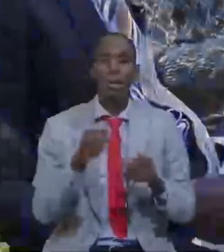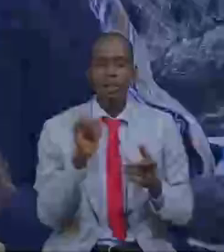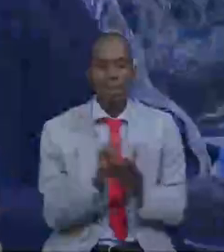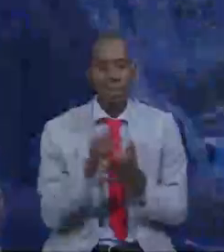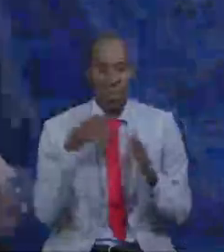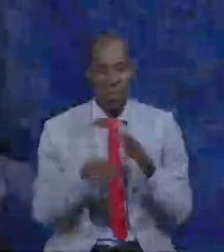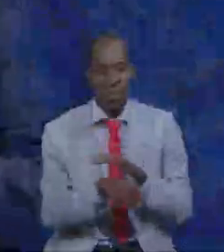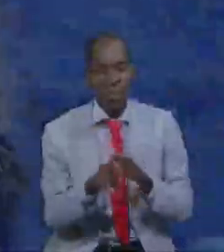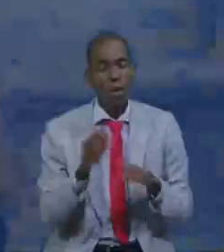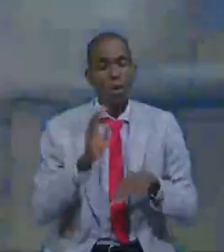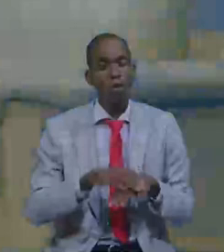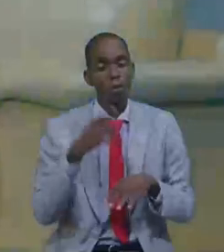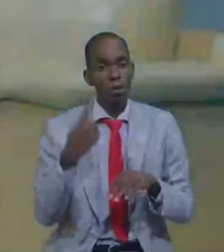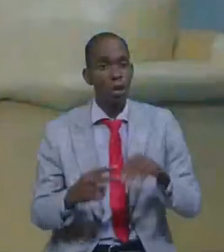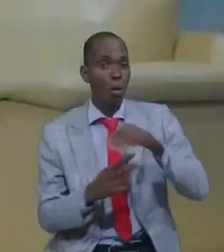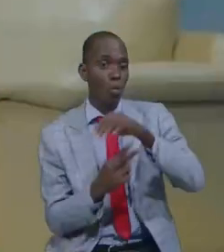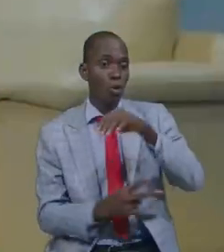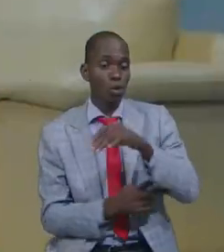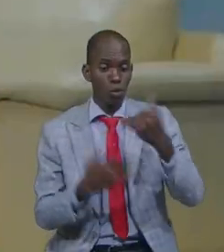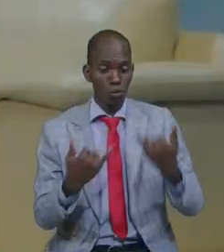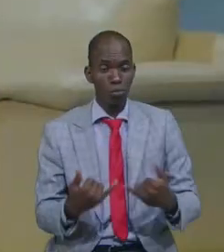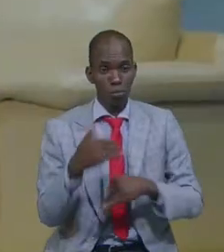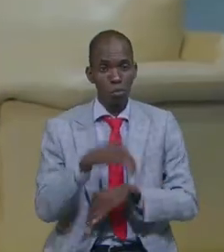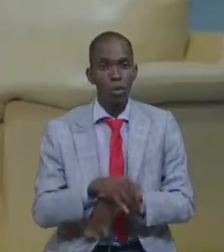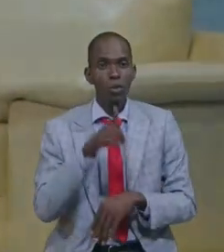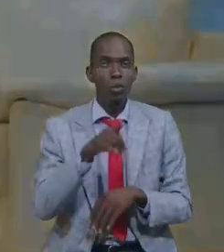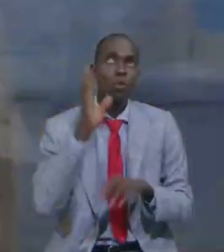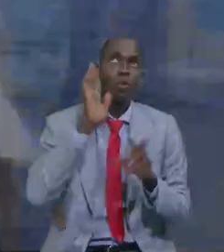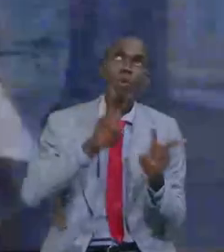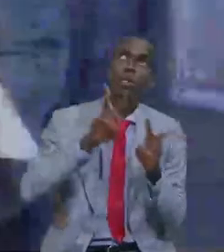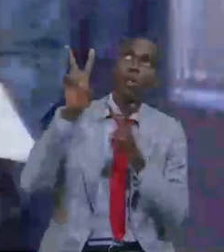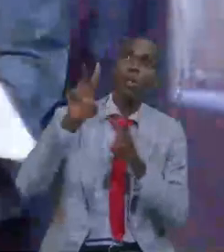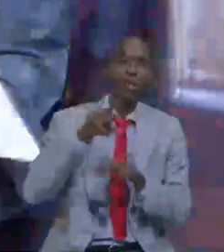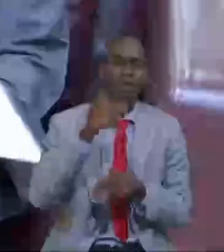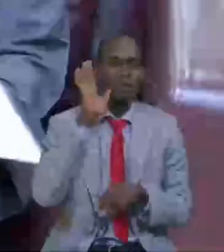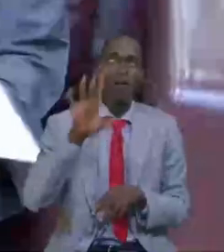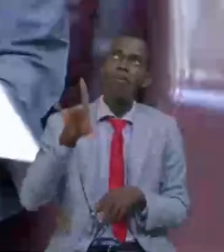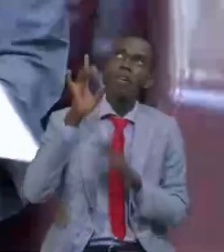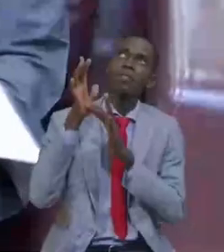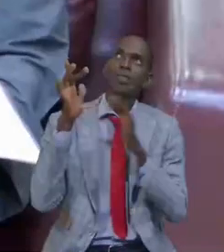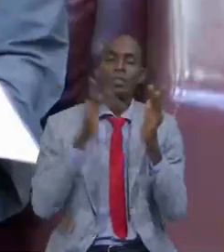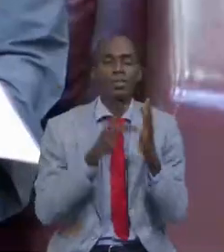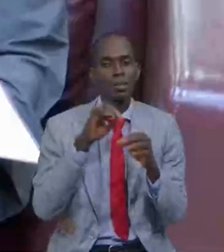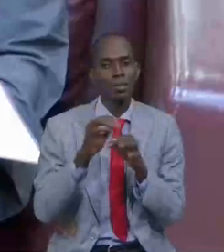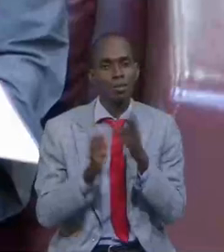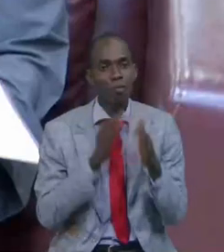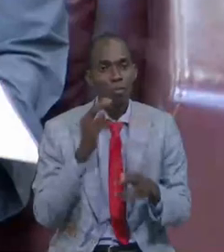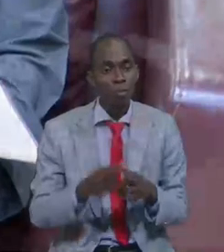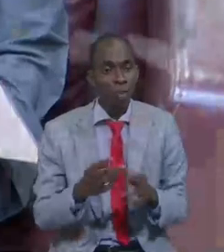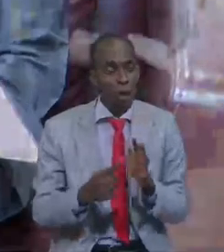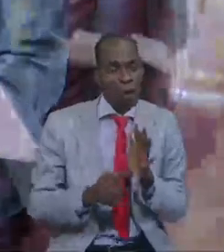soir, tu peux regarder et tu verras Jésus. Et une fois que ta